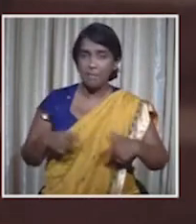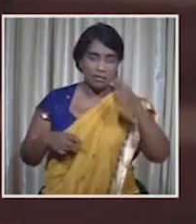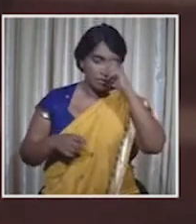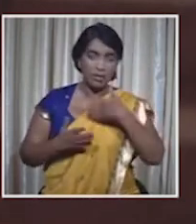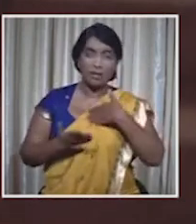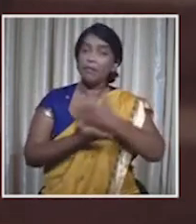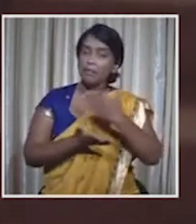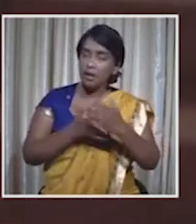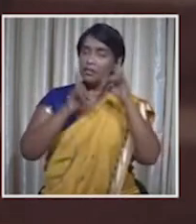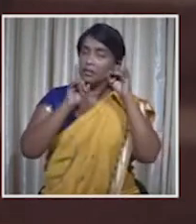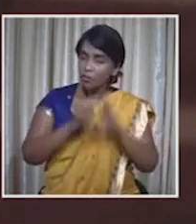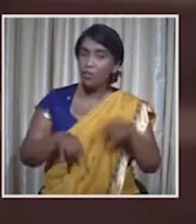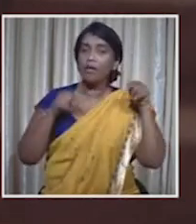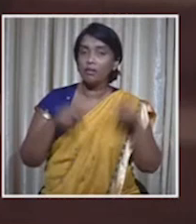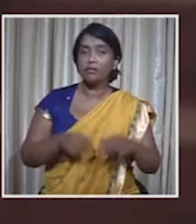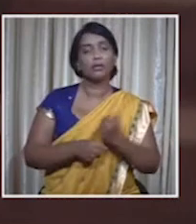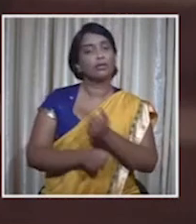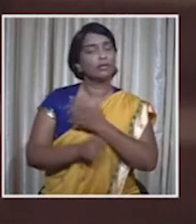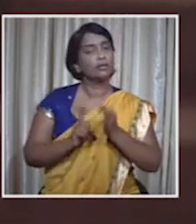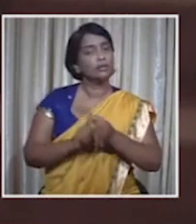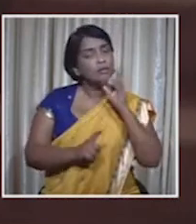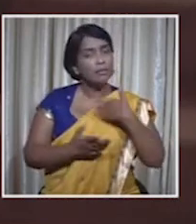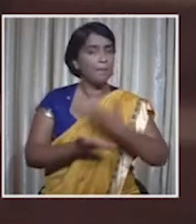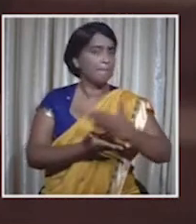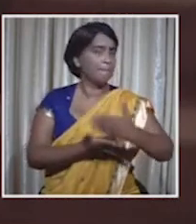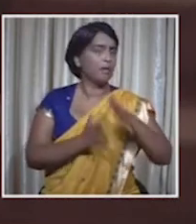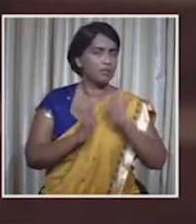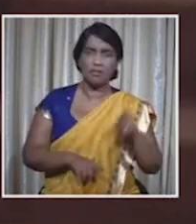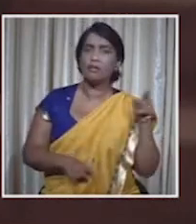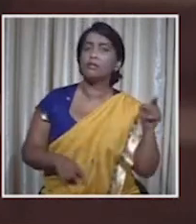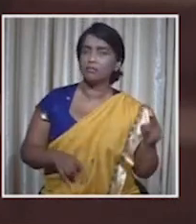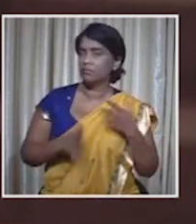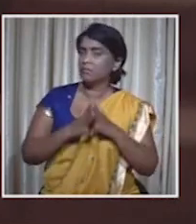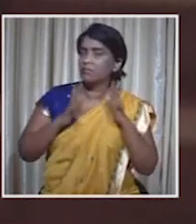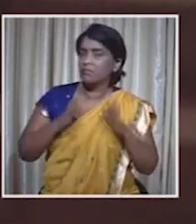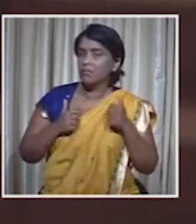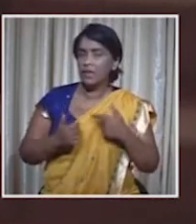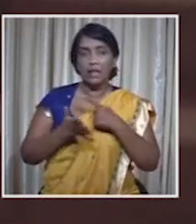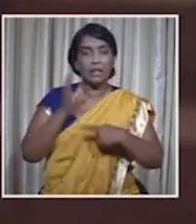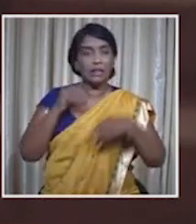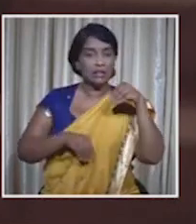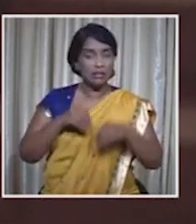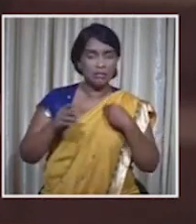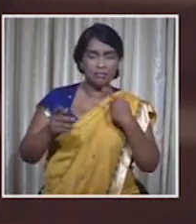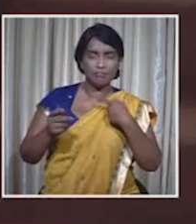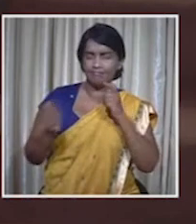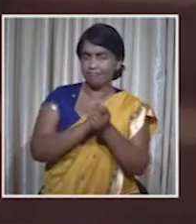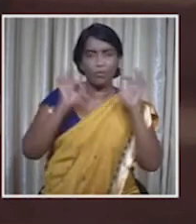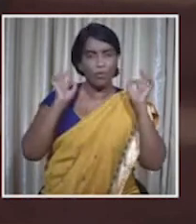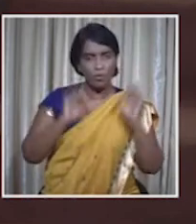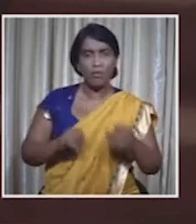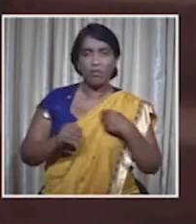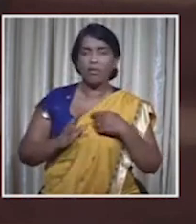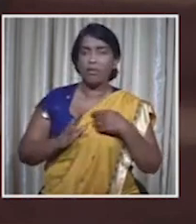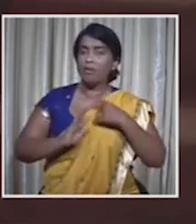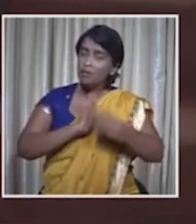මහින්ද මහත්තයට තිබිච්ච අභියෝග වගේ තමයි අද ගෝඨාභය රාජපක්ෂ ජනාධිපතිතුමාට අභියෝග තියෙන්නේ. එතුමා බොහොම දේශපාලනීකරණයකට ලක් කරන්නේ නැතුව